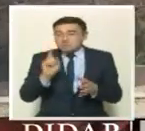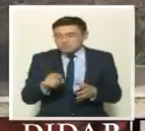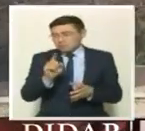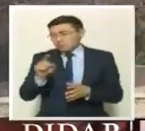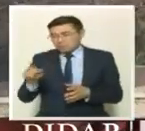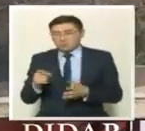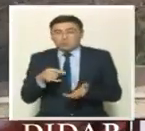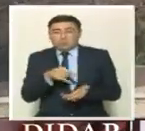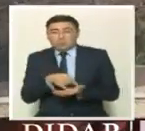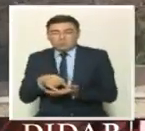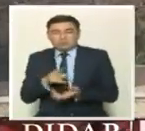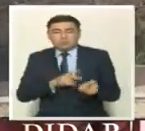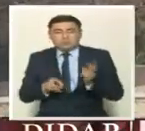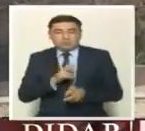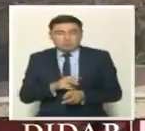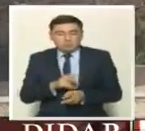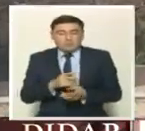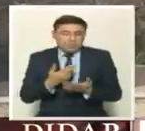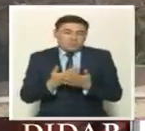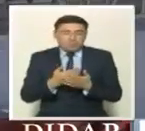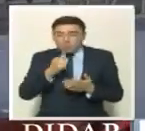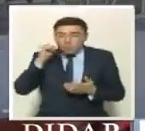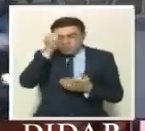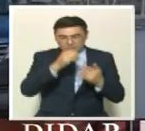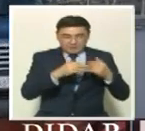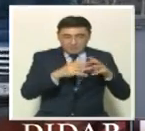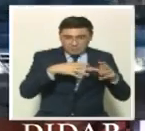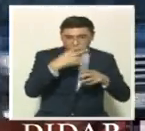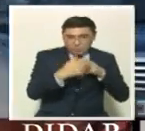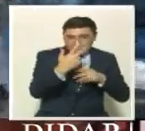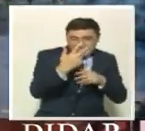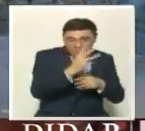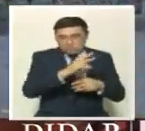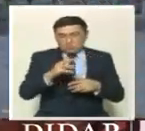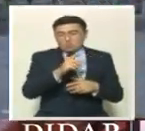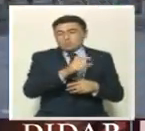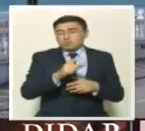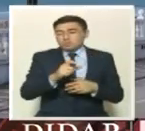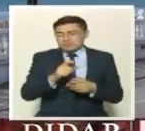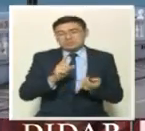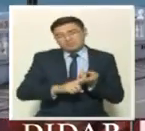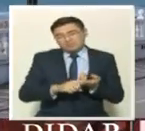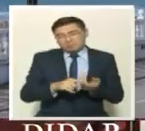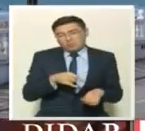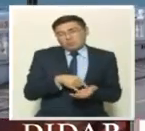жатыр. Жыл сайын 3 миллионға жуық адам артық салмақтың кесірінен көз жұмады. Сондықтан мамандар дұрыс тамақтанып,